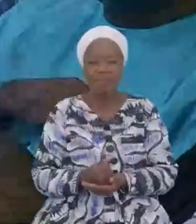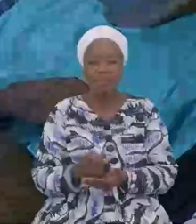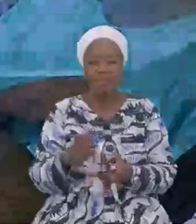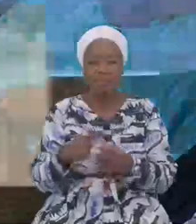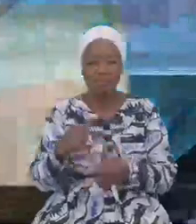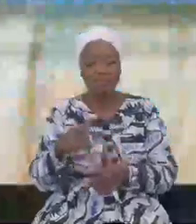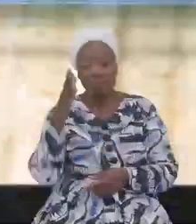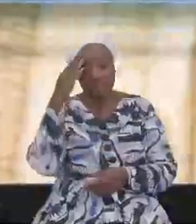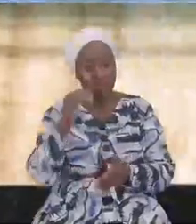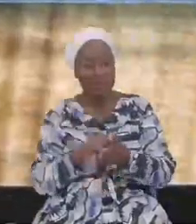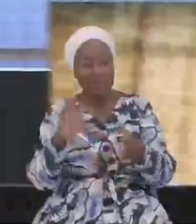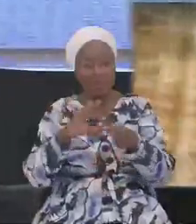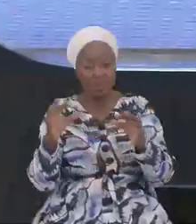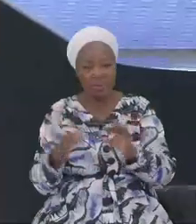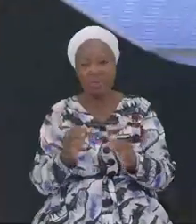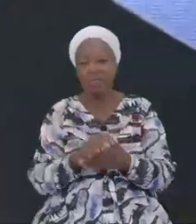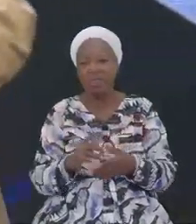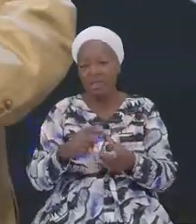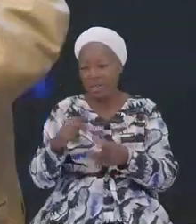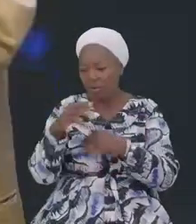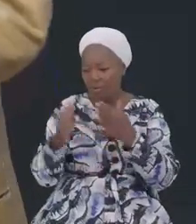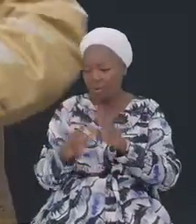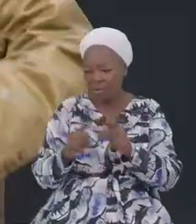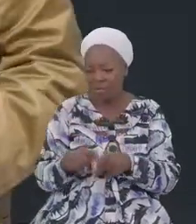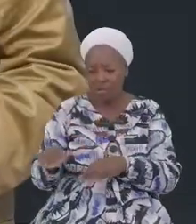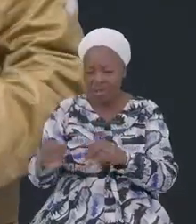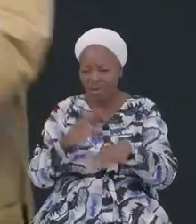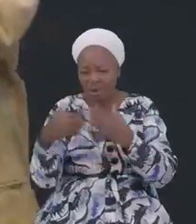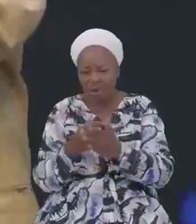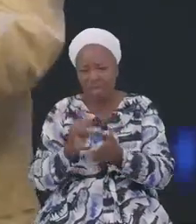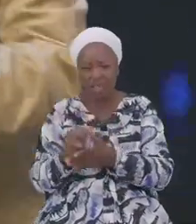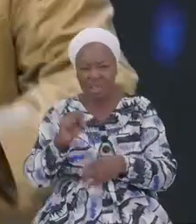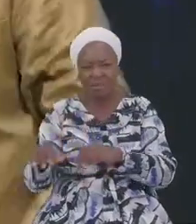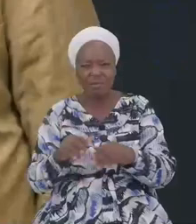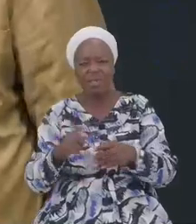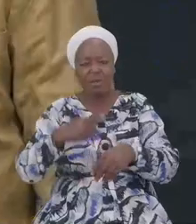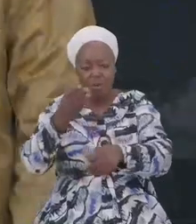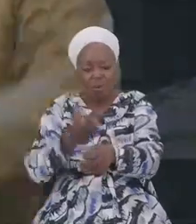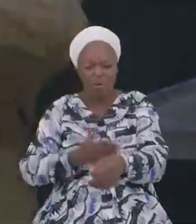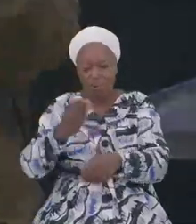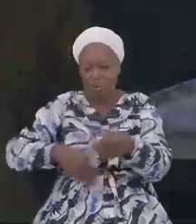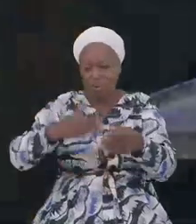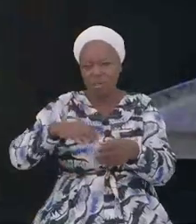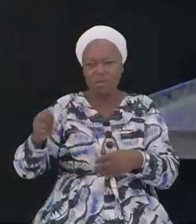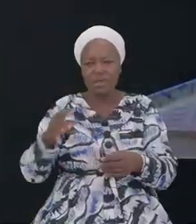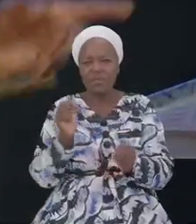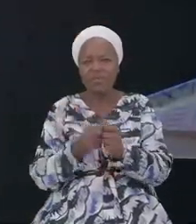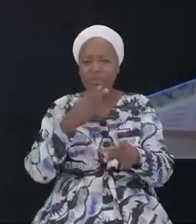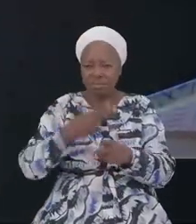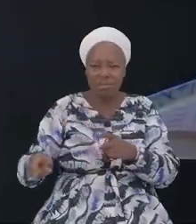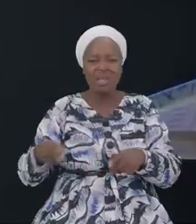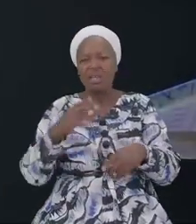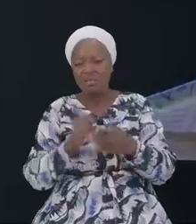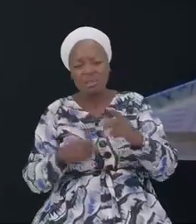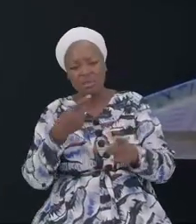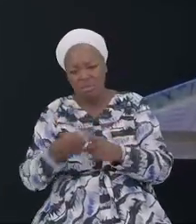l'histoire. Je ne vais pas vous le lire. Ouais, ils ont fait tout ce, ces prophètes de Baal ont fait, ils se sont déchiquetés, ils se sont